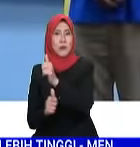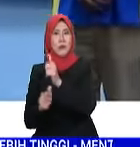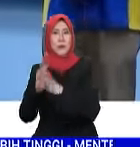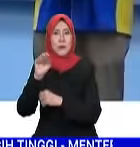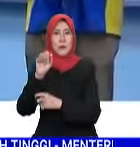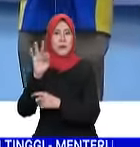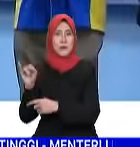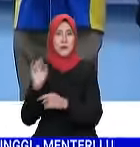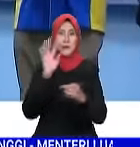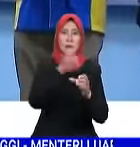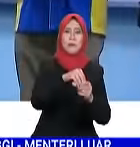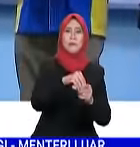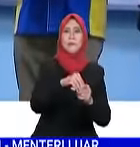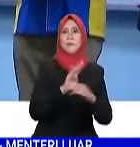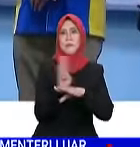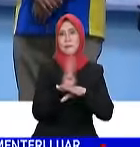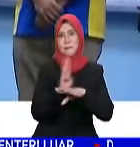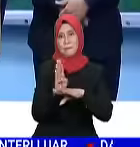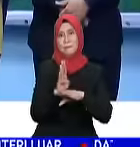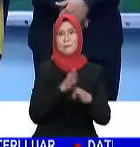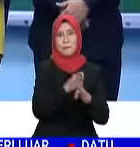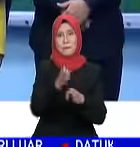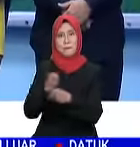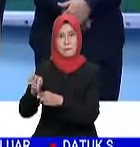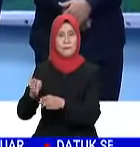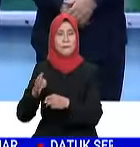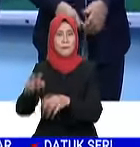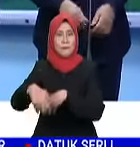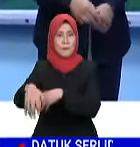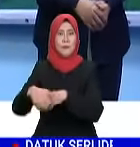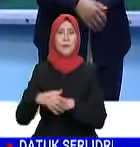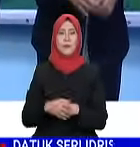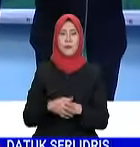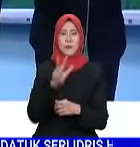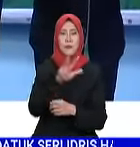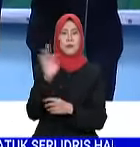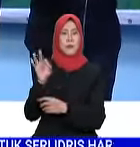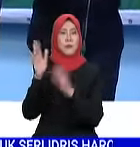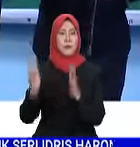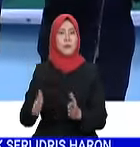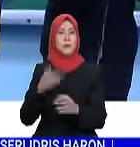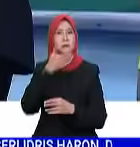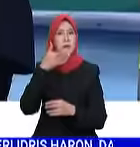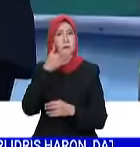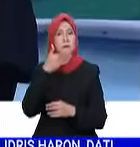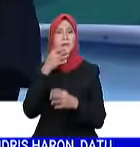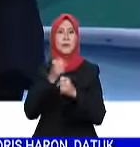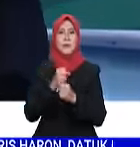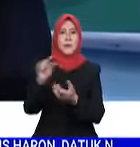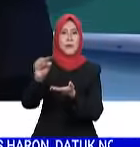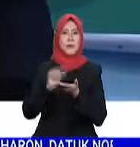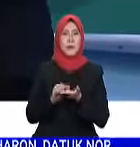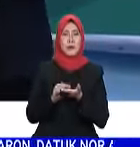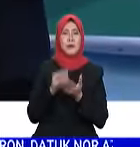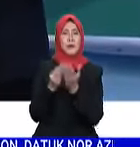diri dalam bidang pertanian. Bersempena program ini, seramai 39 agropreneur muda negeri Perlis turut menerima bantuan grant agropreneur